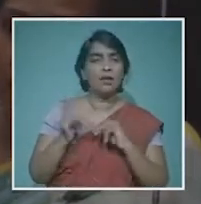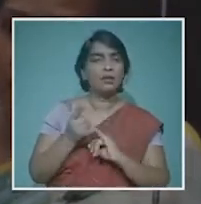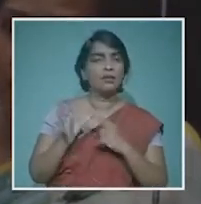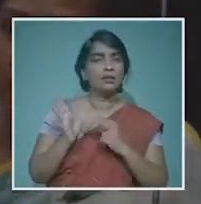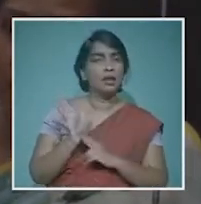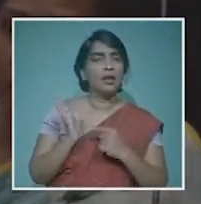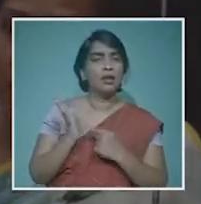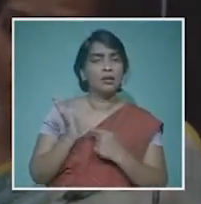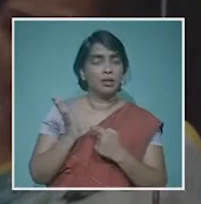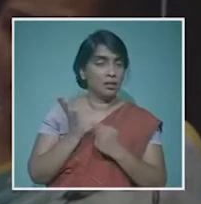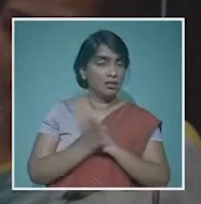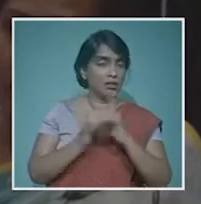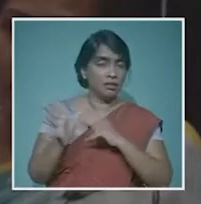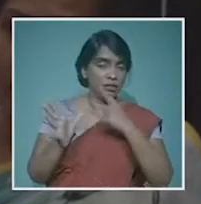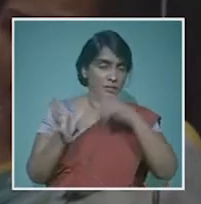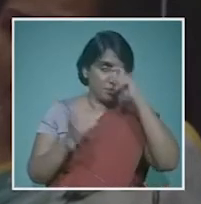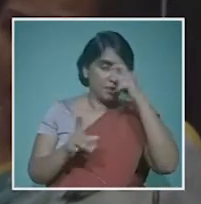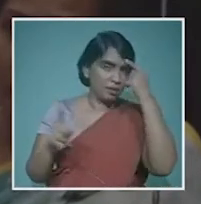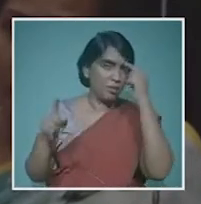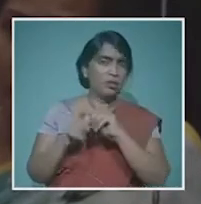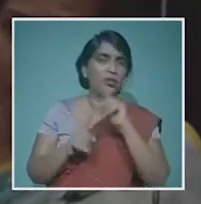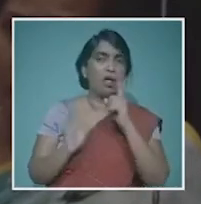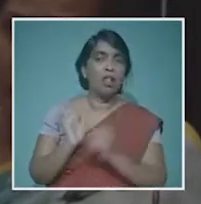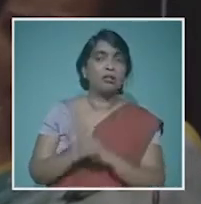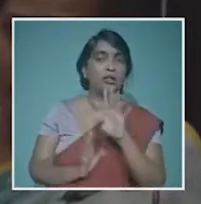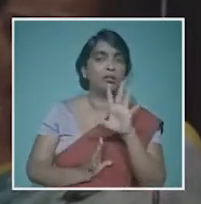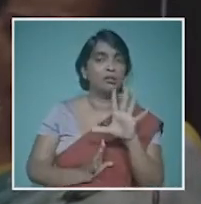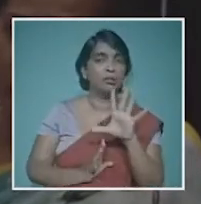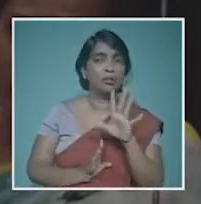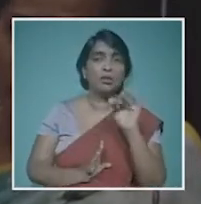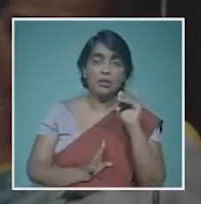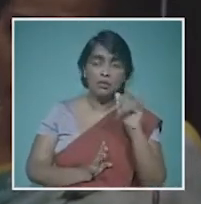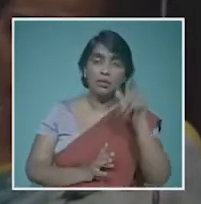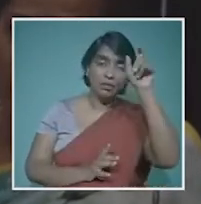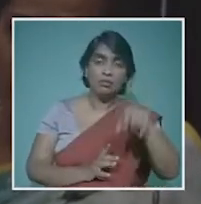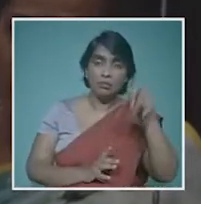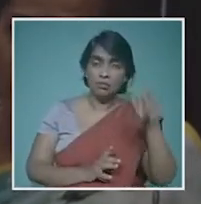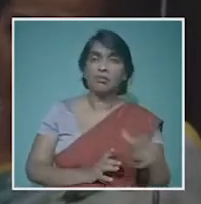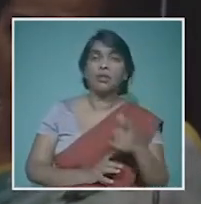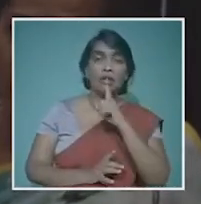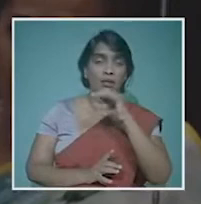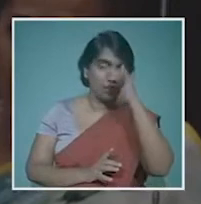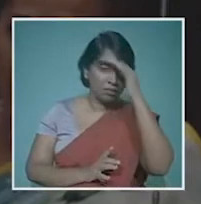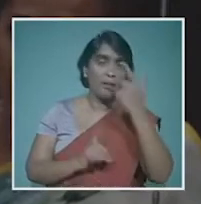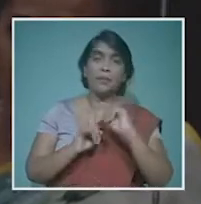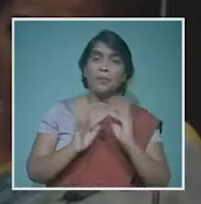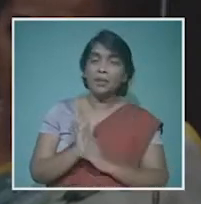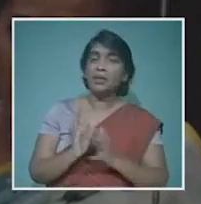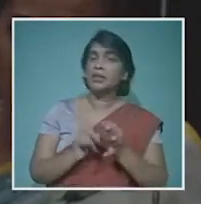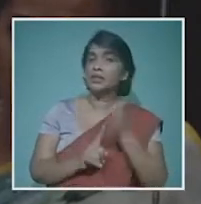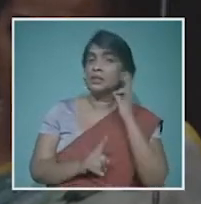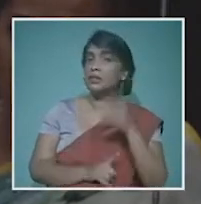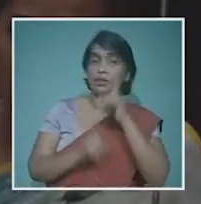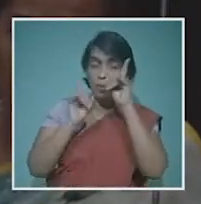අවධානය යොමු කළා තියුණා. හොඳයි. කවුරු හරි අවධානය යොමු කරන්න ඕන. 145යි. සමහර අය කතානායකතුමාටවත් අගමැතිටවත්